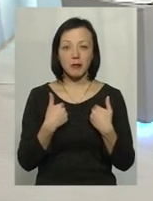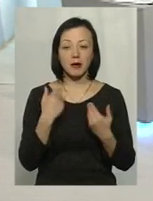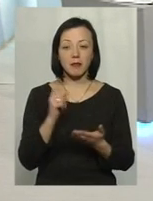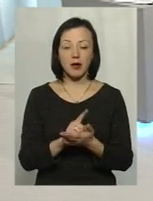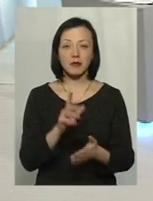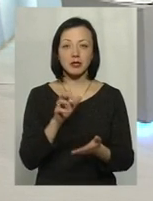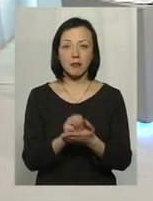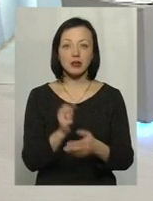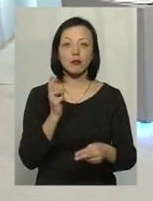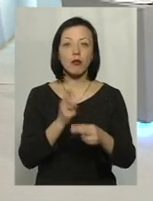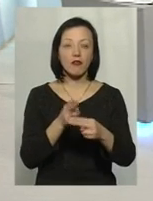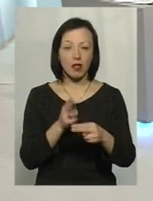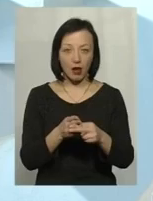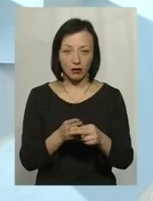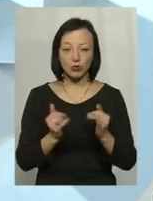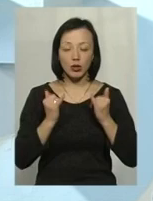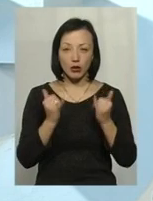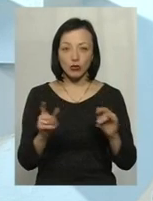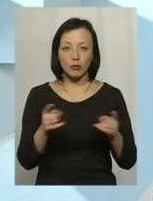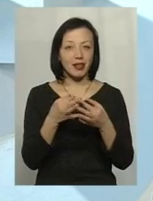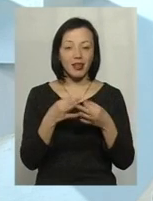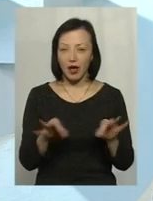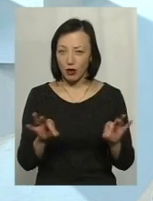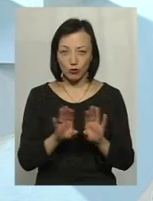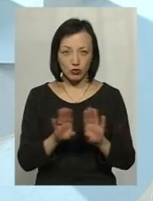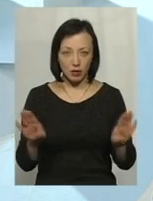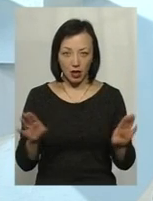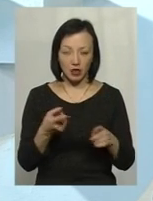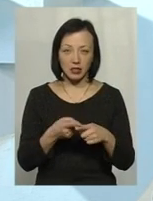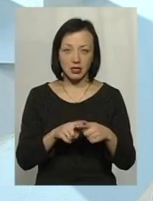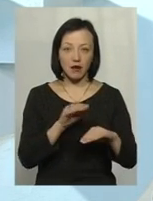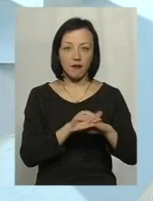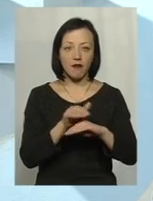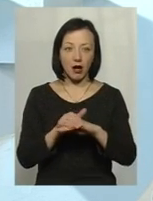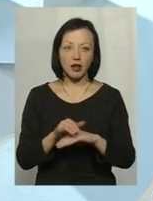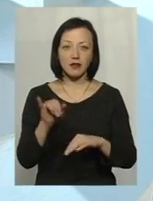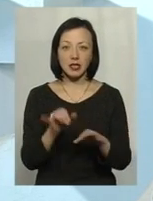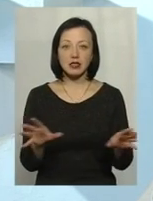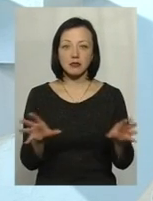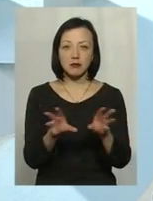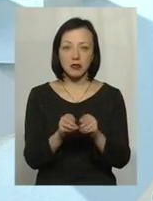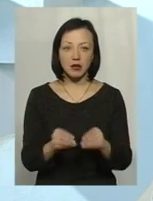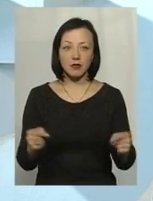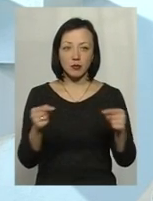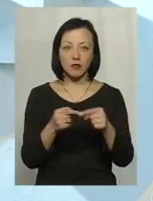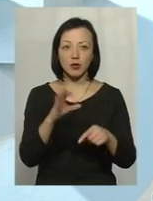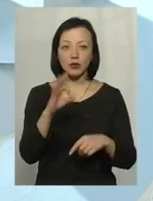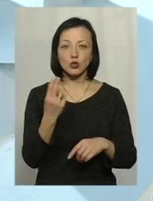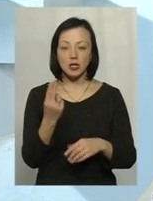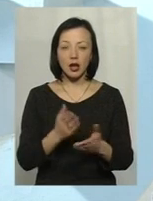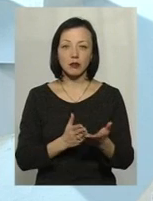займатися профілактикою для того, щоб не допускати вказаних фактів і спільно з відповідними соціальними